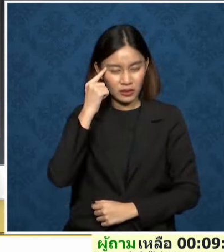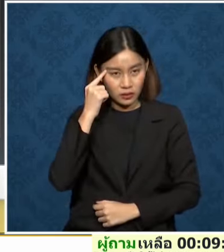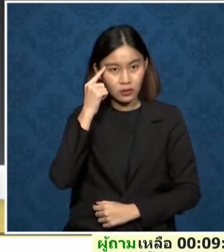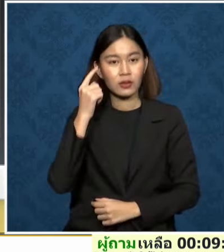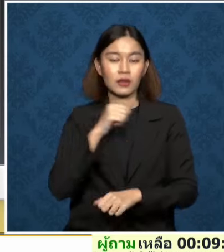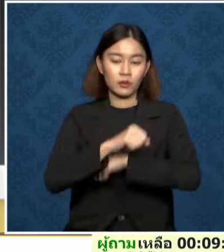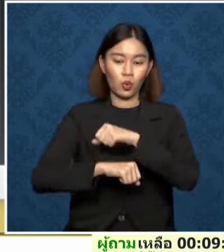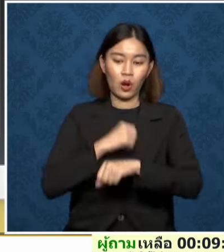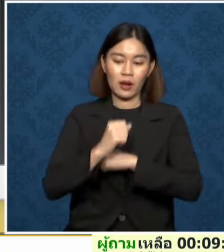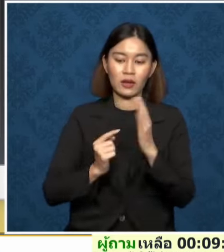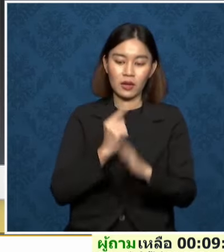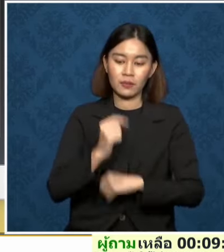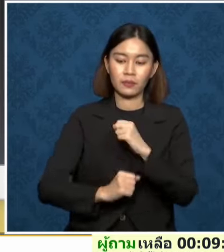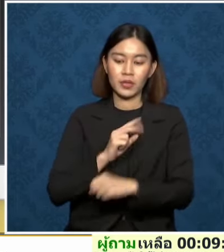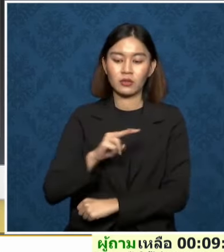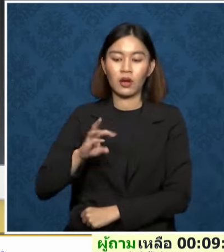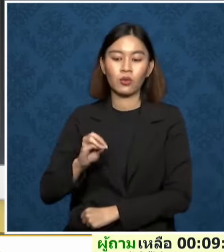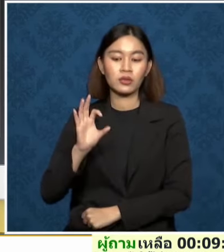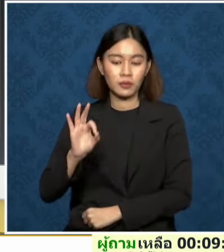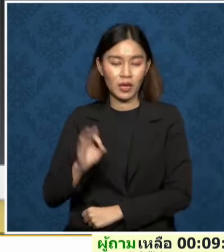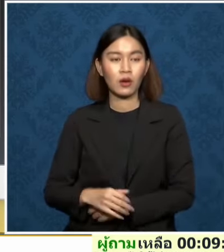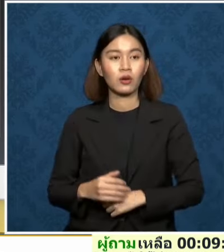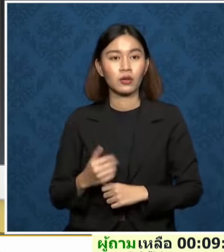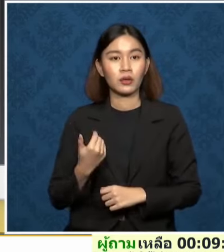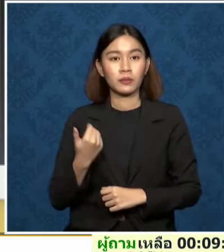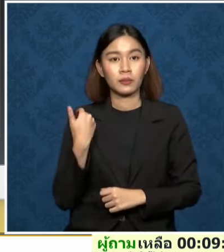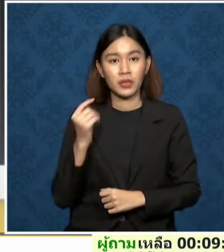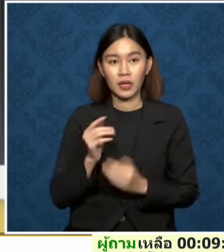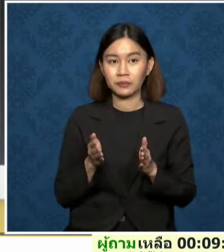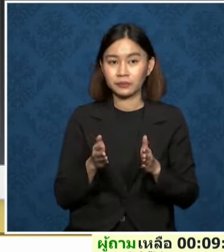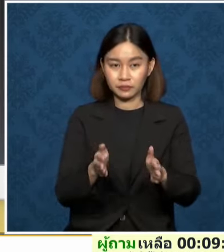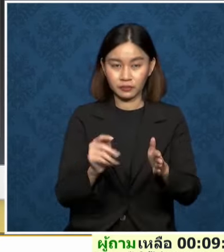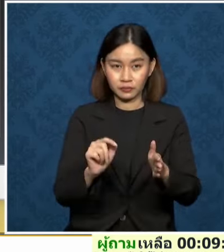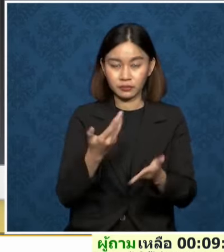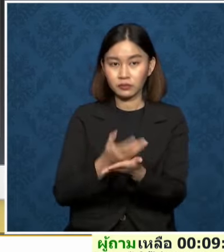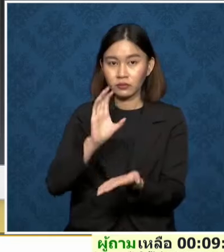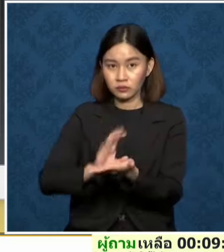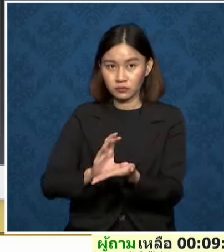เินการก germThe like heaven andกอariamenteออกวรithะเร